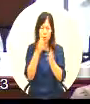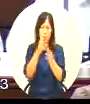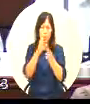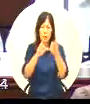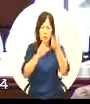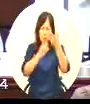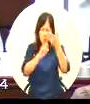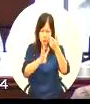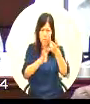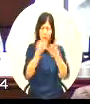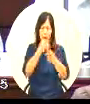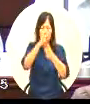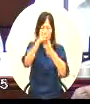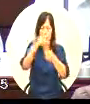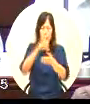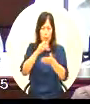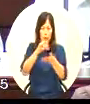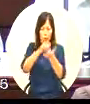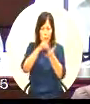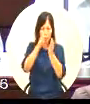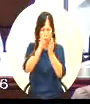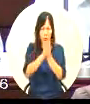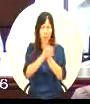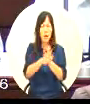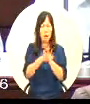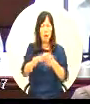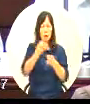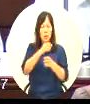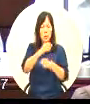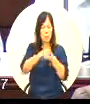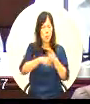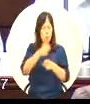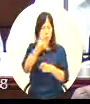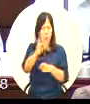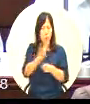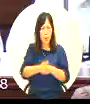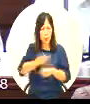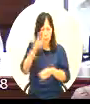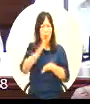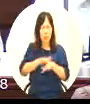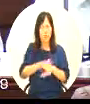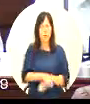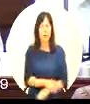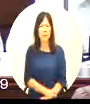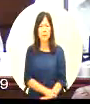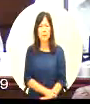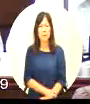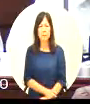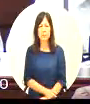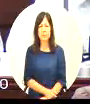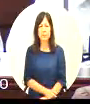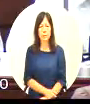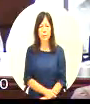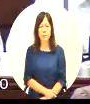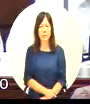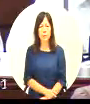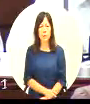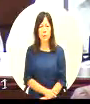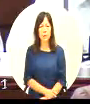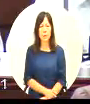号要招标。所以速度应该都后续速度很快了齁。那至于说整个一